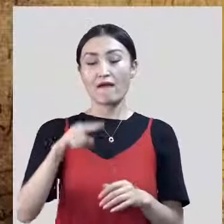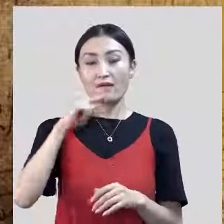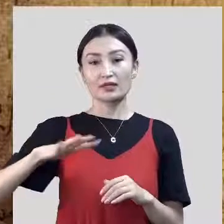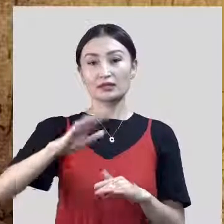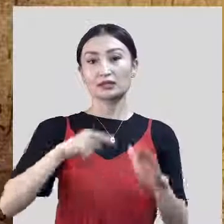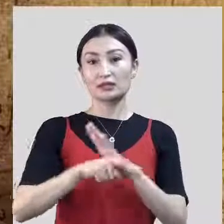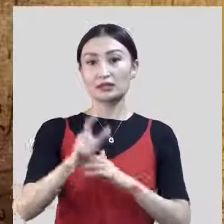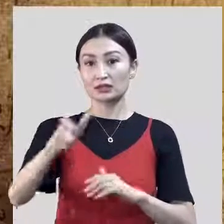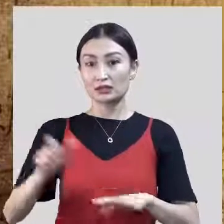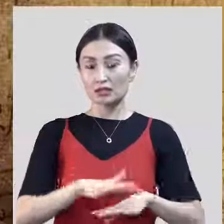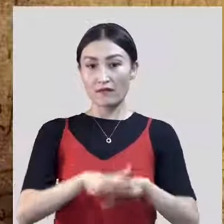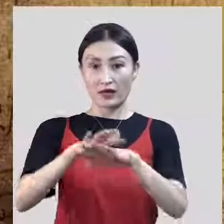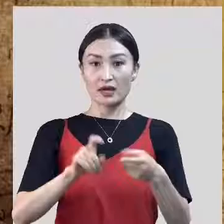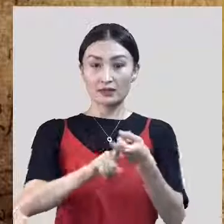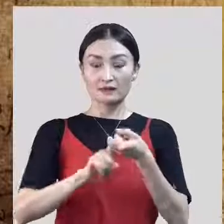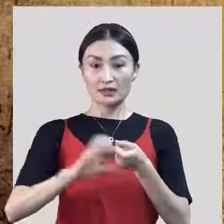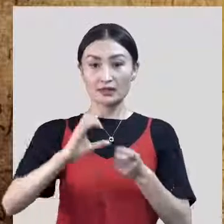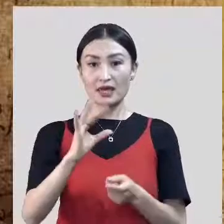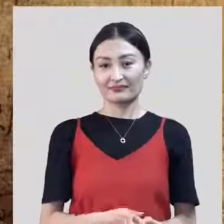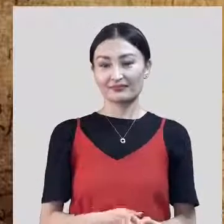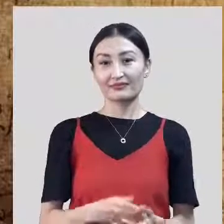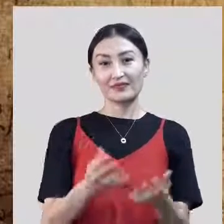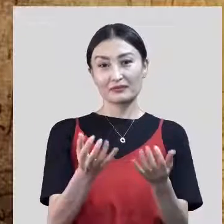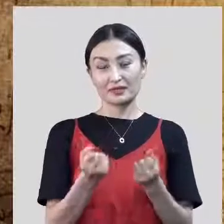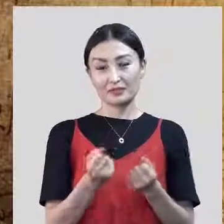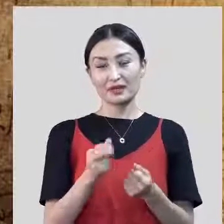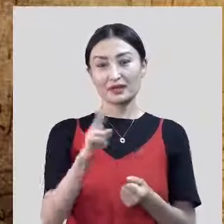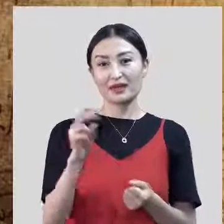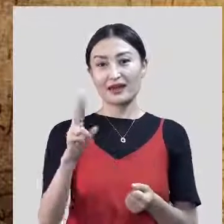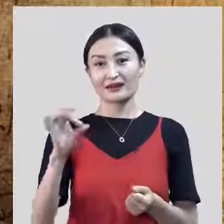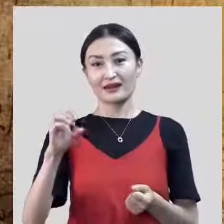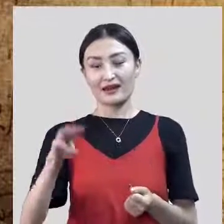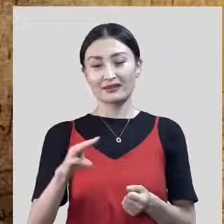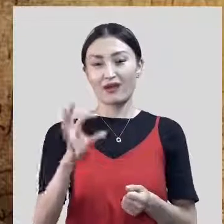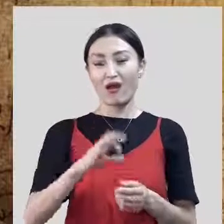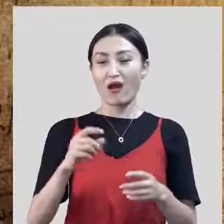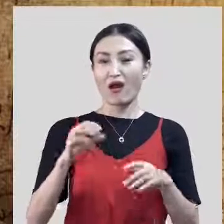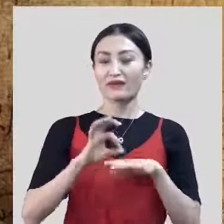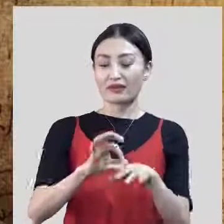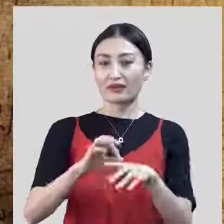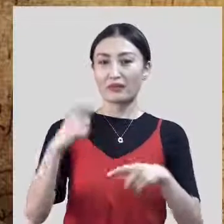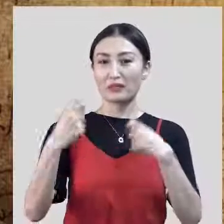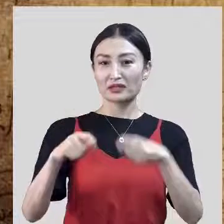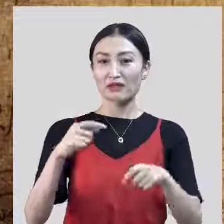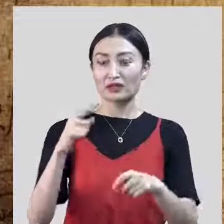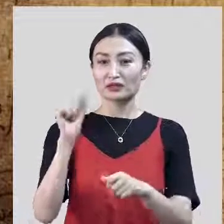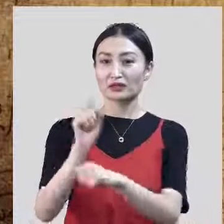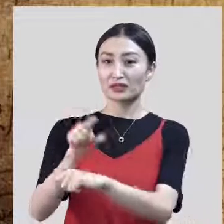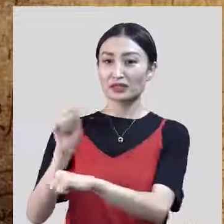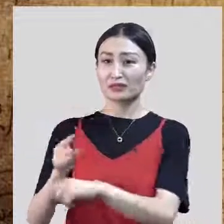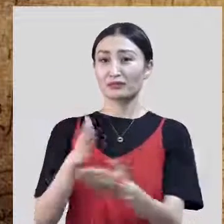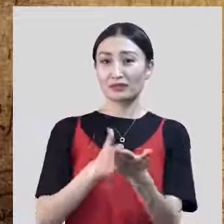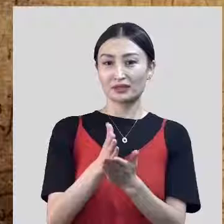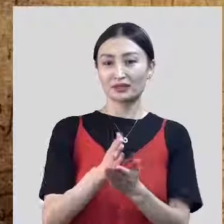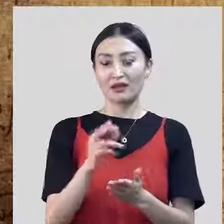которая была связана с интервенции принимается декрет о ведении продовольственной диктатуры политика